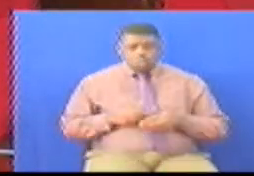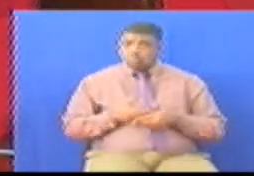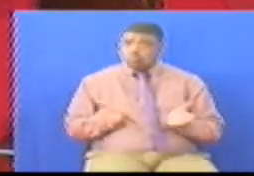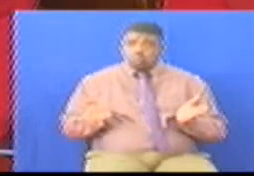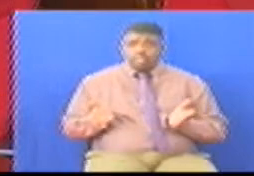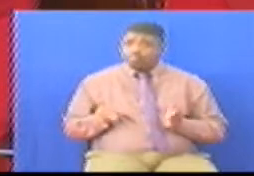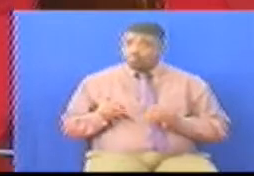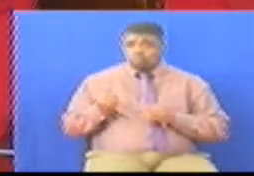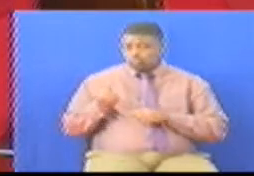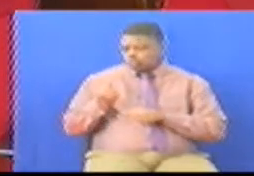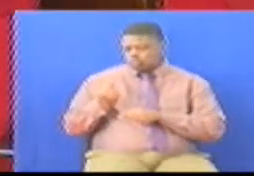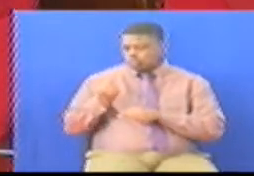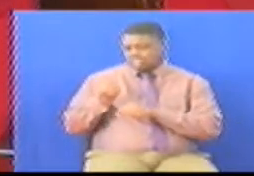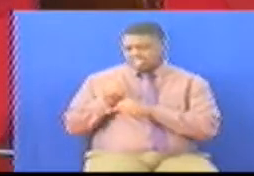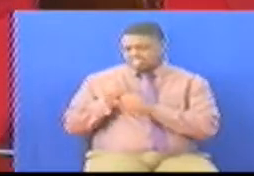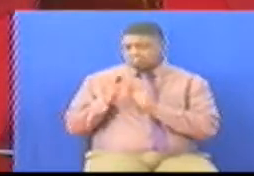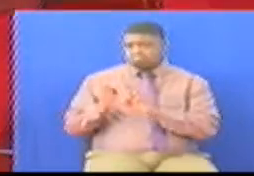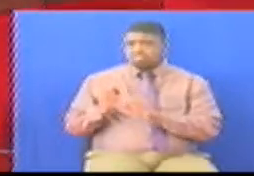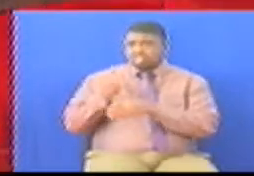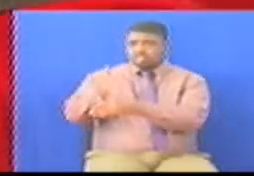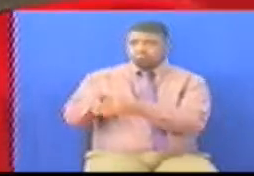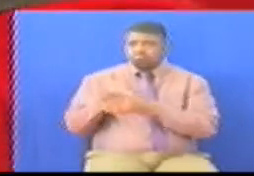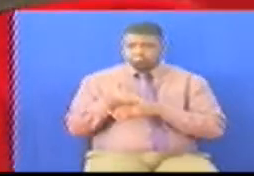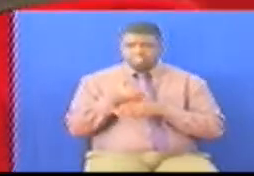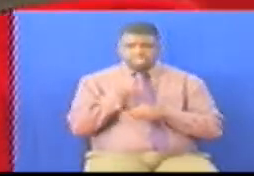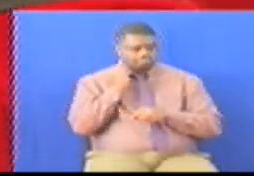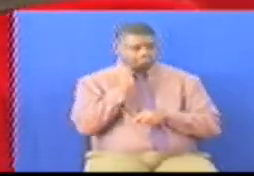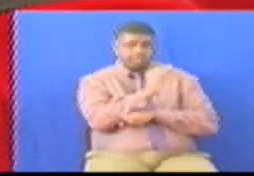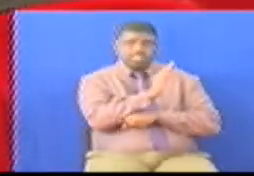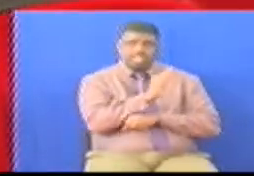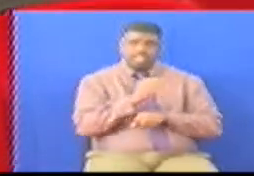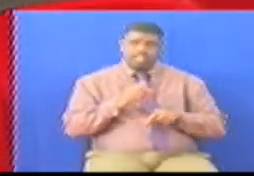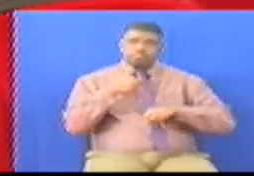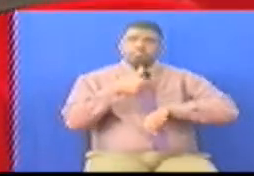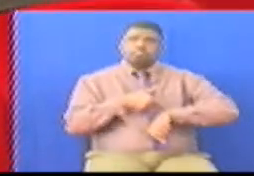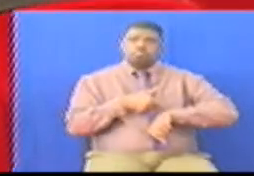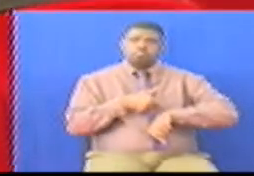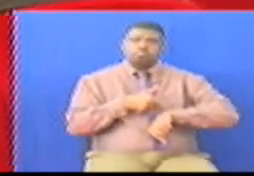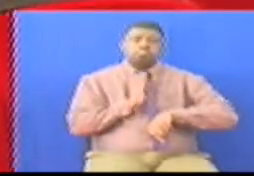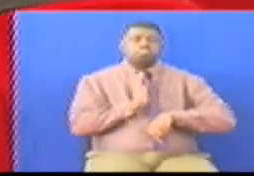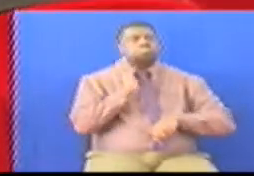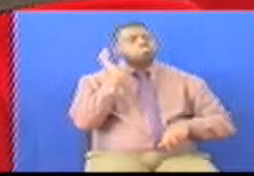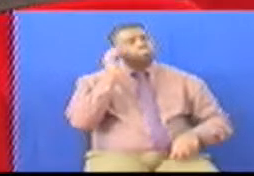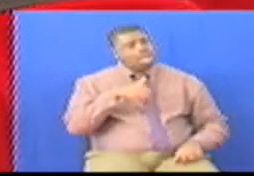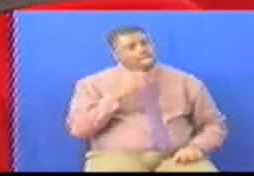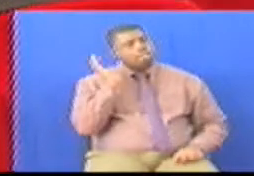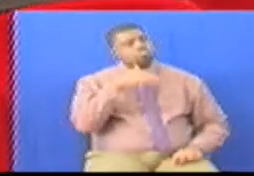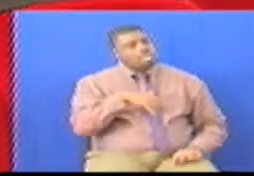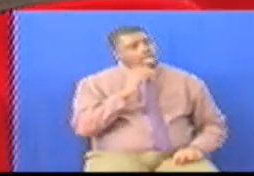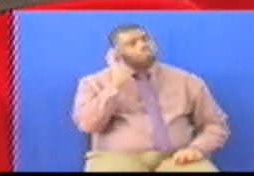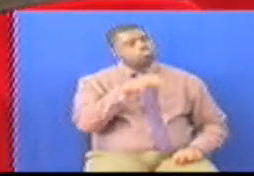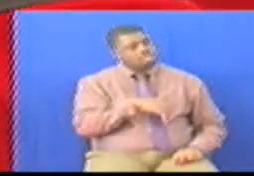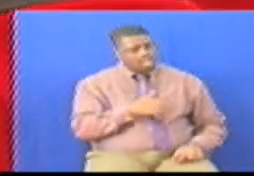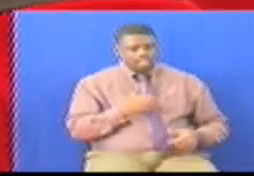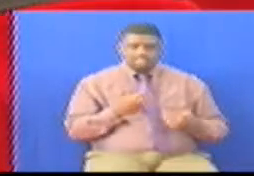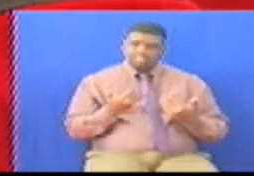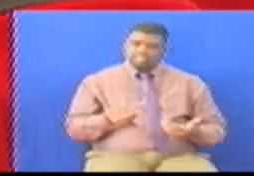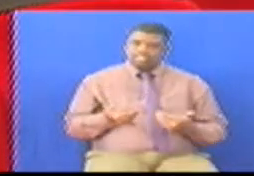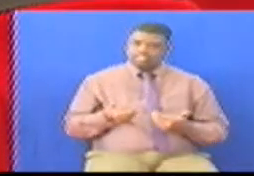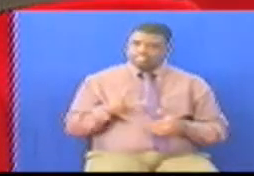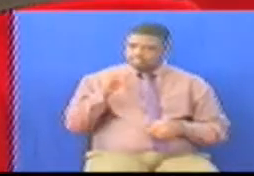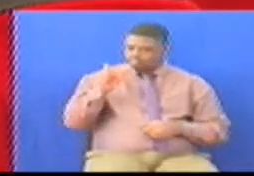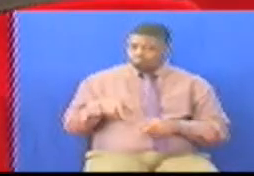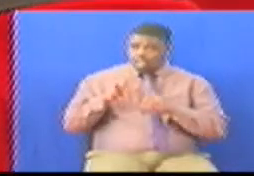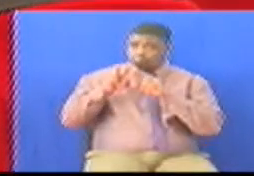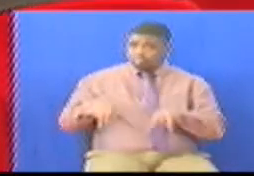kampuni ya mizinga. Mheshimiwa Speaker, pamoja na kuwa kampuni hii imekuwepo kwa miaka takriban 10, CAG amebaini mapungufu